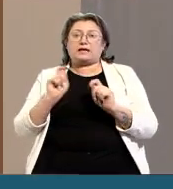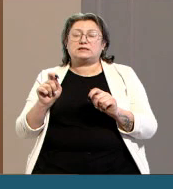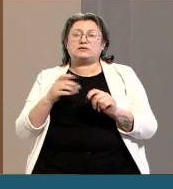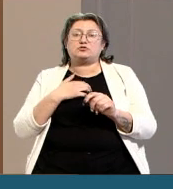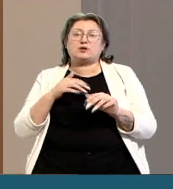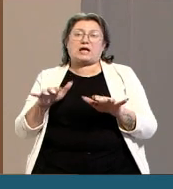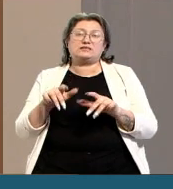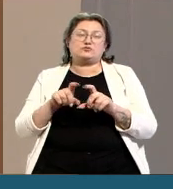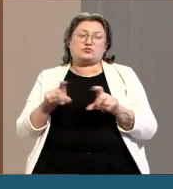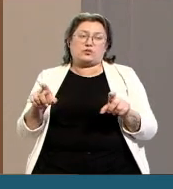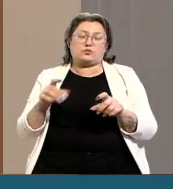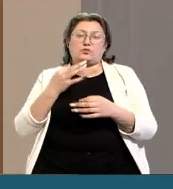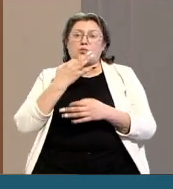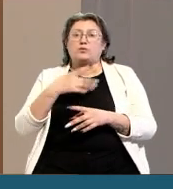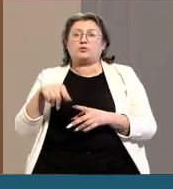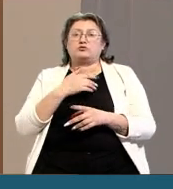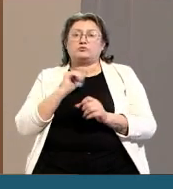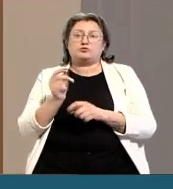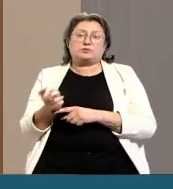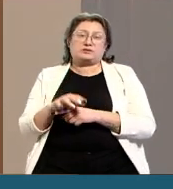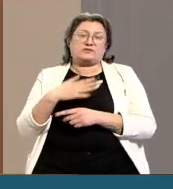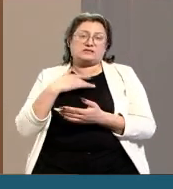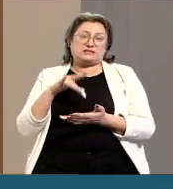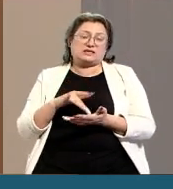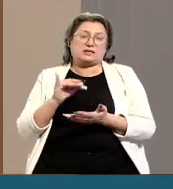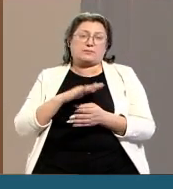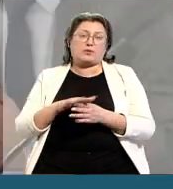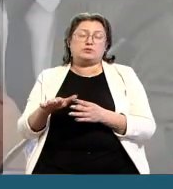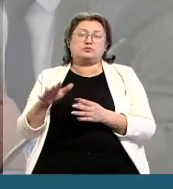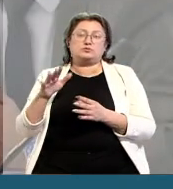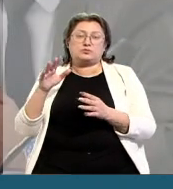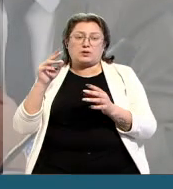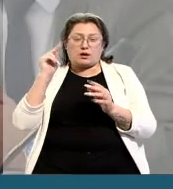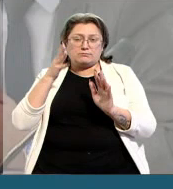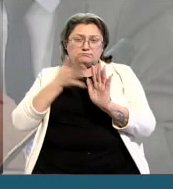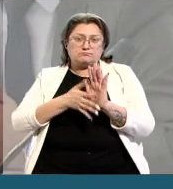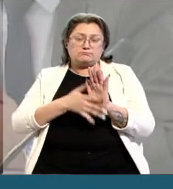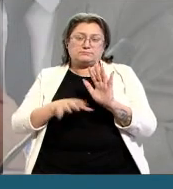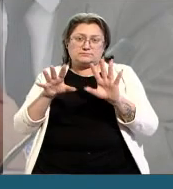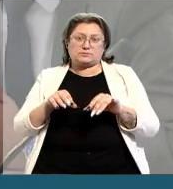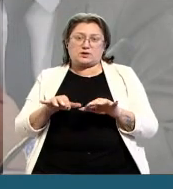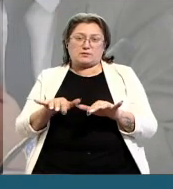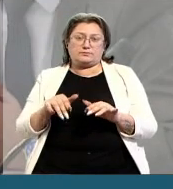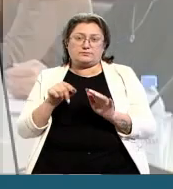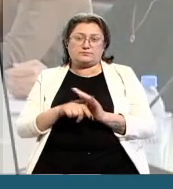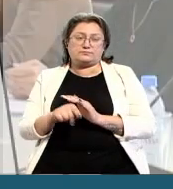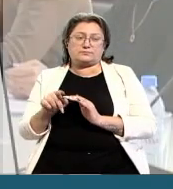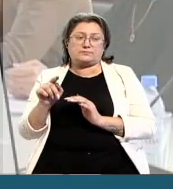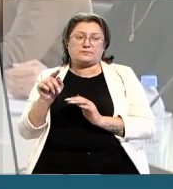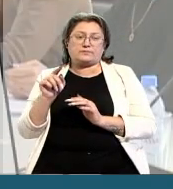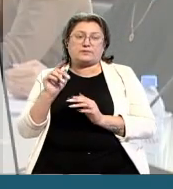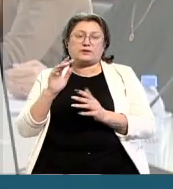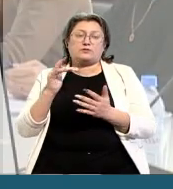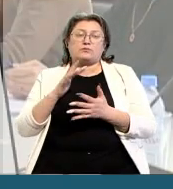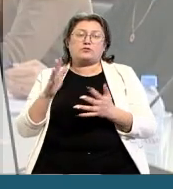біздің орталыққа келіп, IT мамандығын толық меңгеріп шығуына мүмкіндік бар. Сонымен қатар жергілікті кәсіпорындар тарапынан жастарды